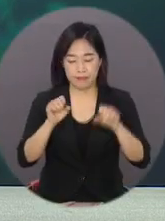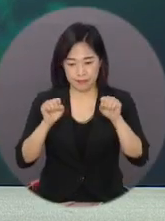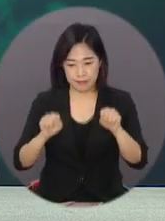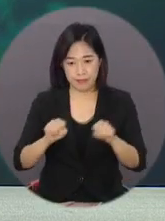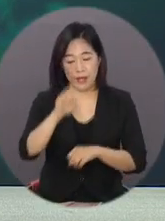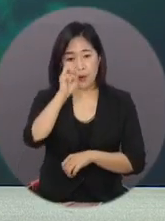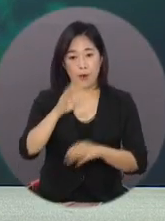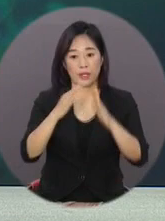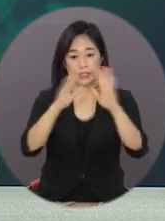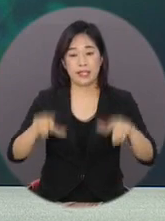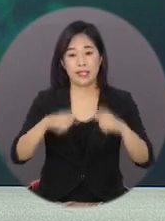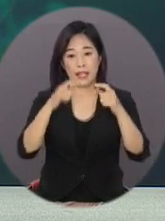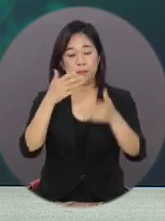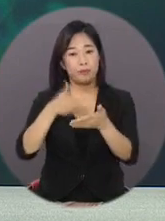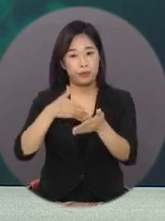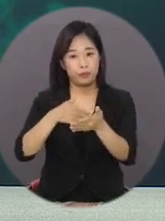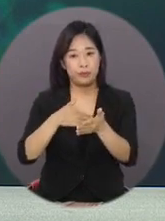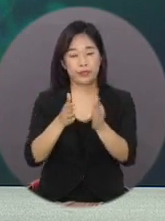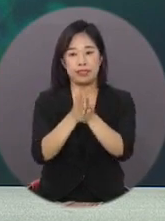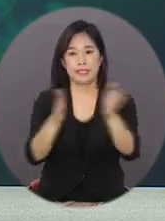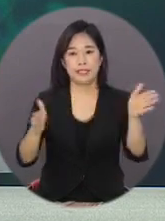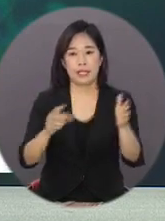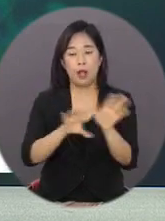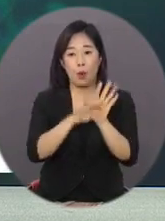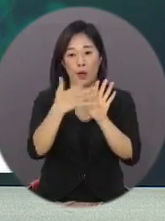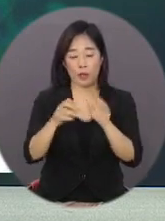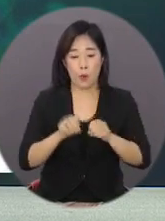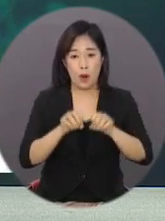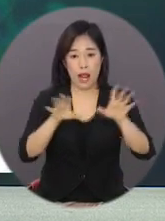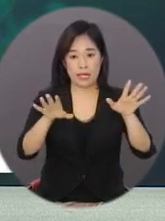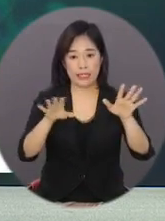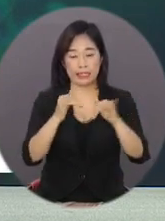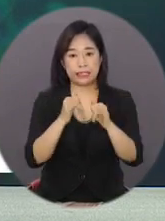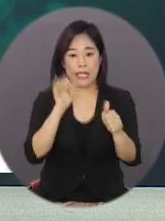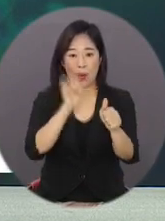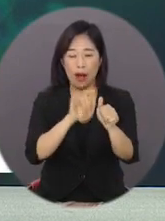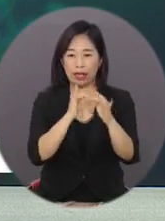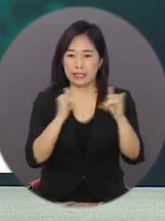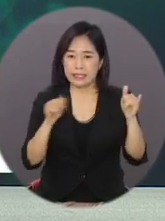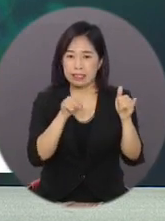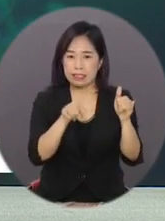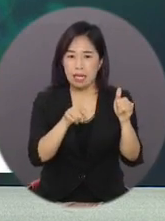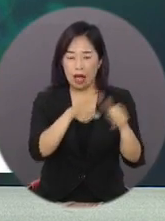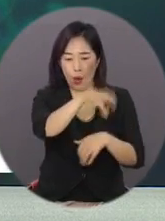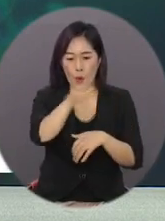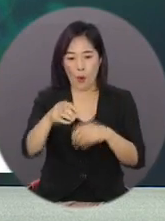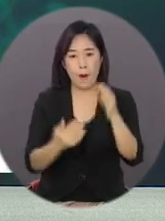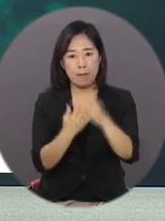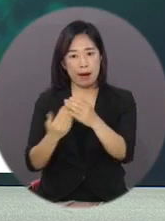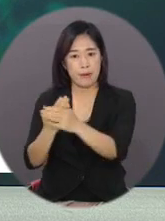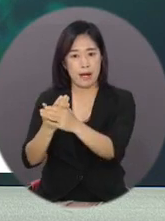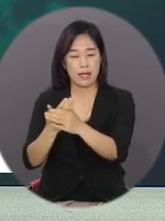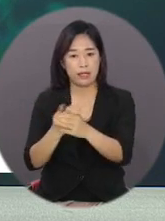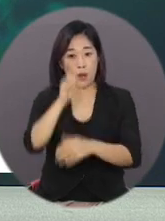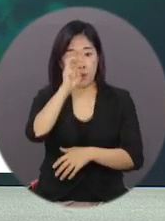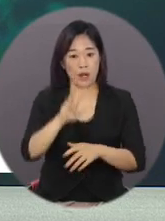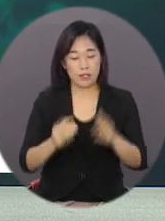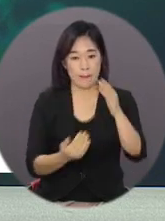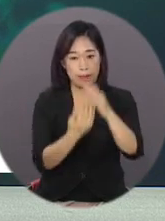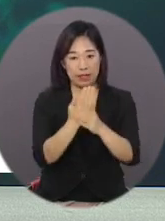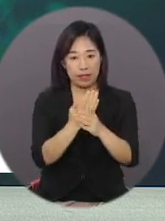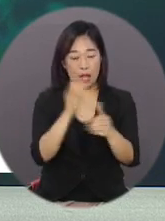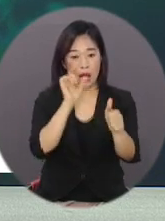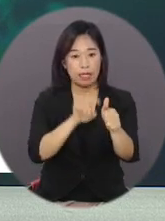여러분 안녕하십니까? 이어서 광주 전남권 소식입니다. 코로나19 확진자가 장소를 가리지 않고 나오고 있습니다. 특히 최근에 광주에서